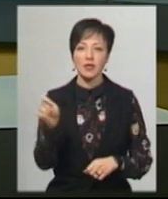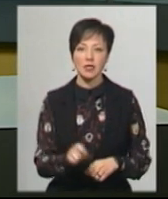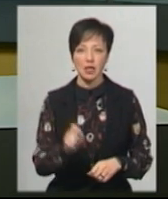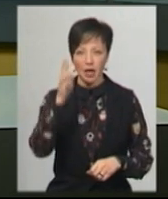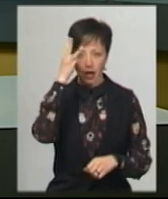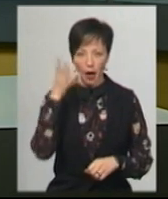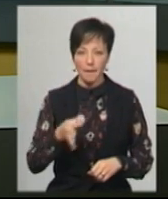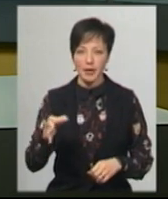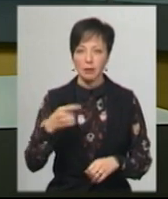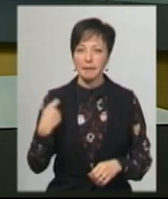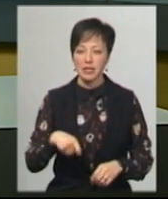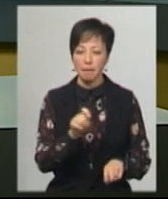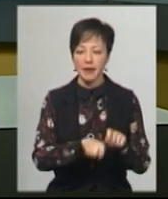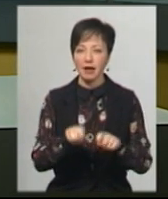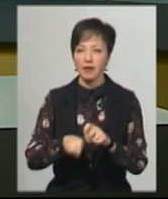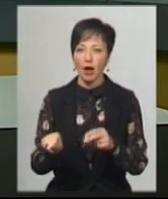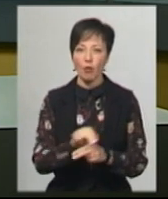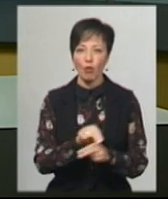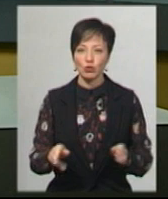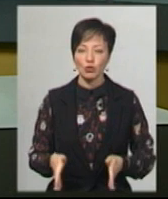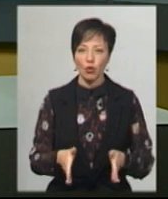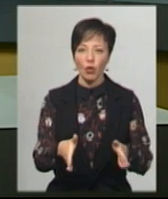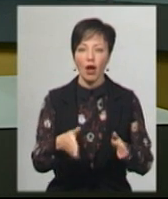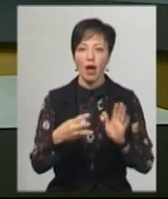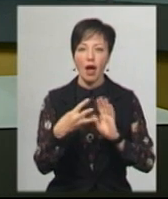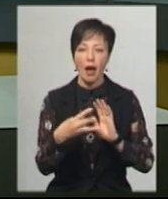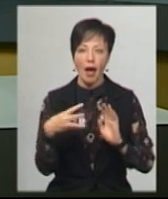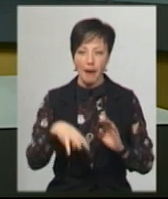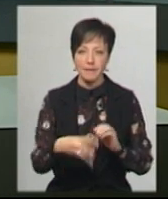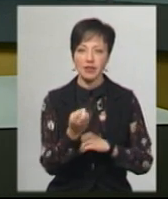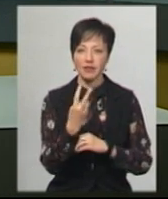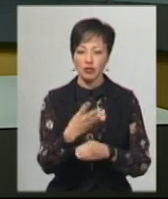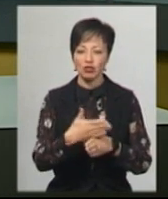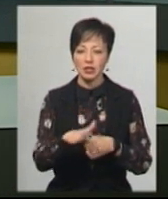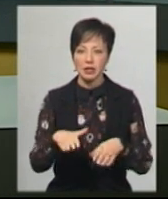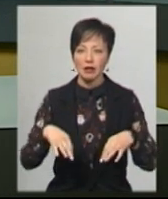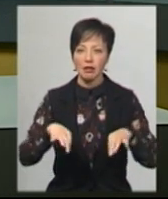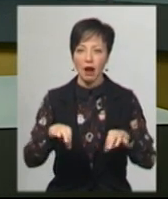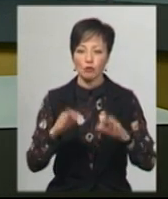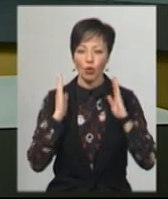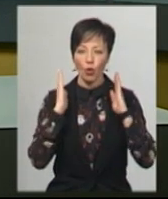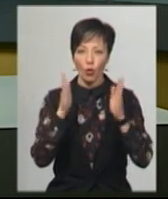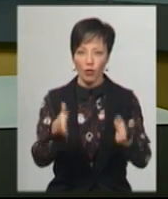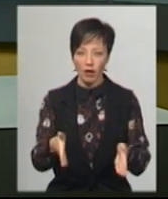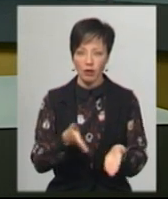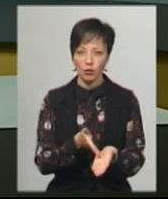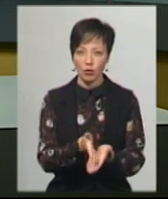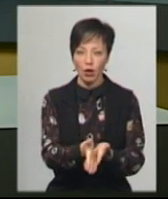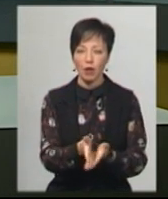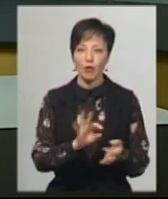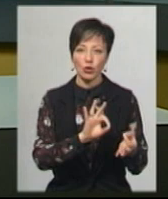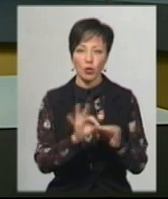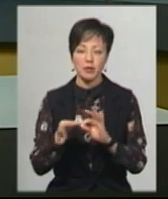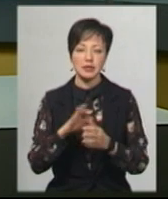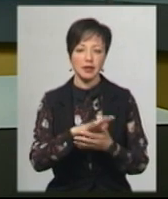Хмельниччину гарант перевірив ремонтні роботи дороги М-12. Вона є частиною транспортного коридору «Go Hegeway». Подробиці